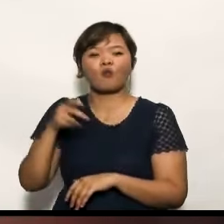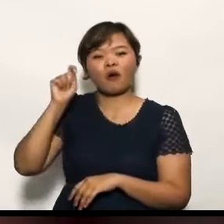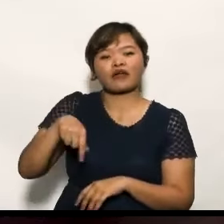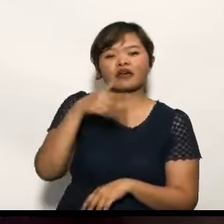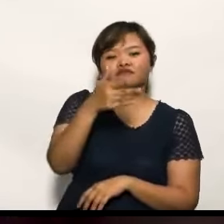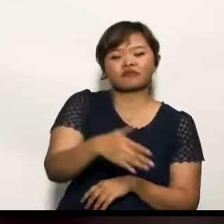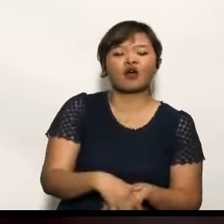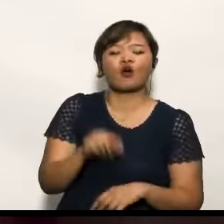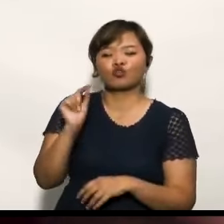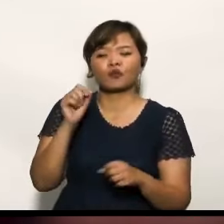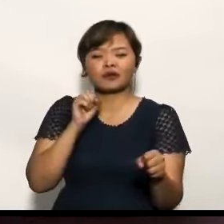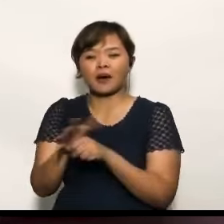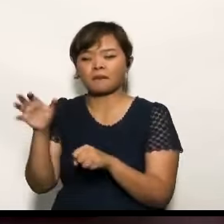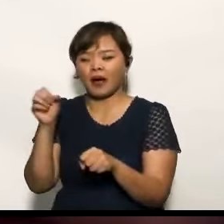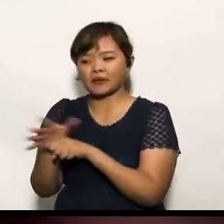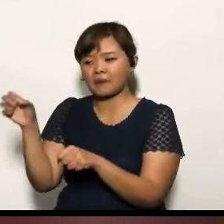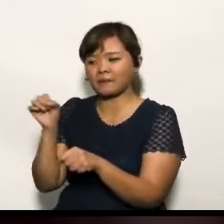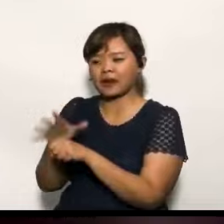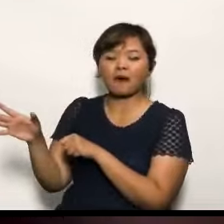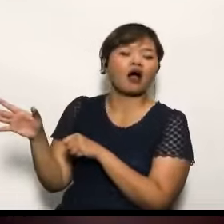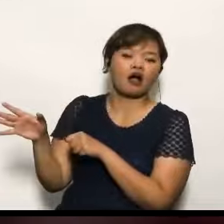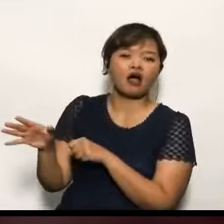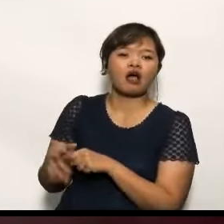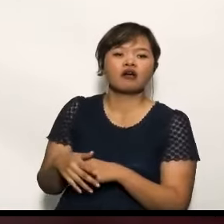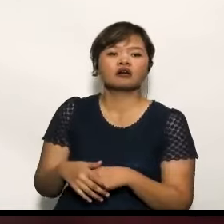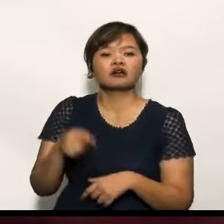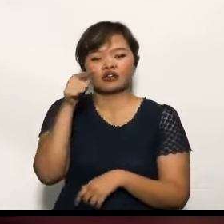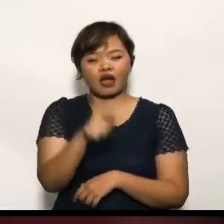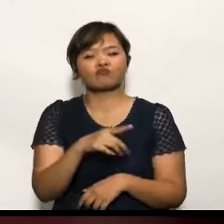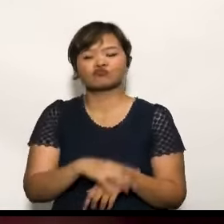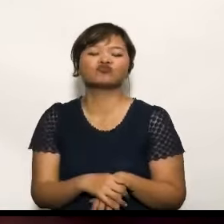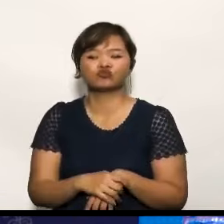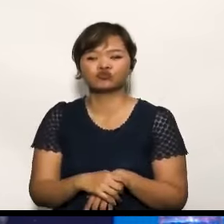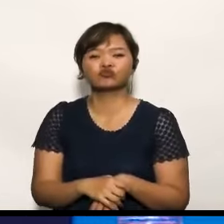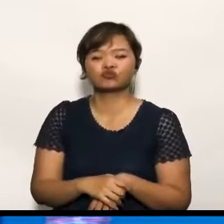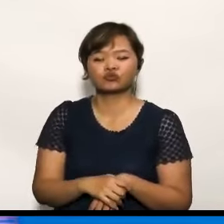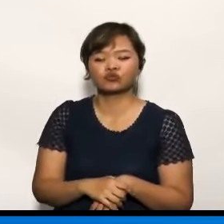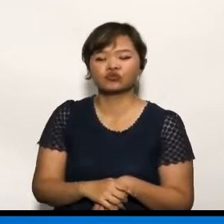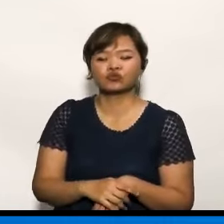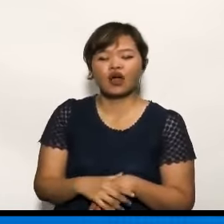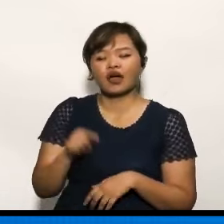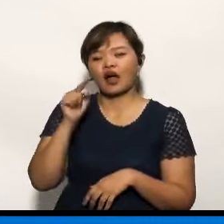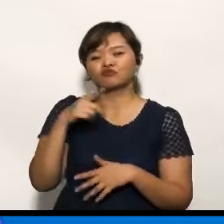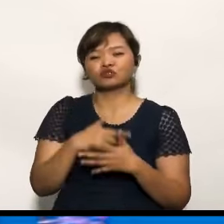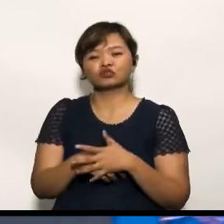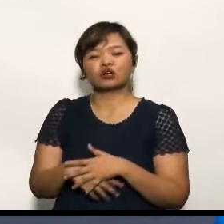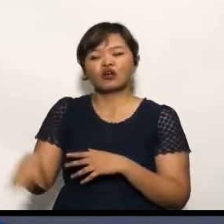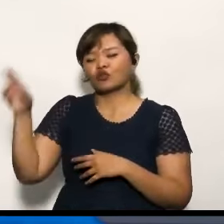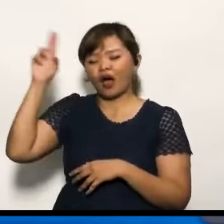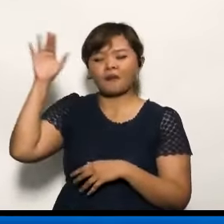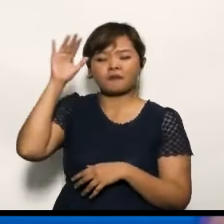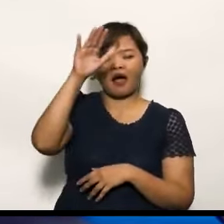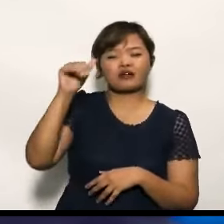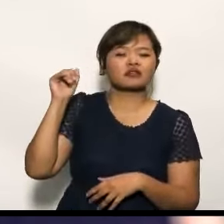dampak. If that is you saying, saya bukan siapa-siapa, that is you. God is calling you